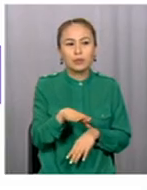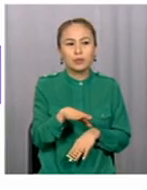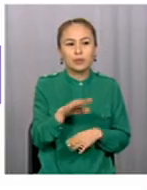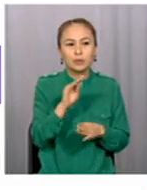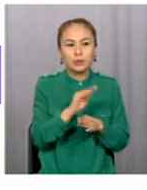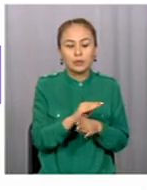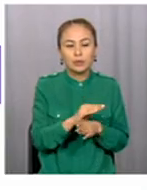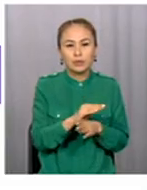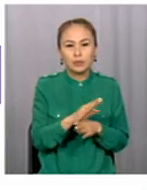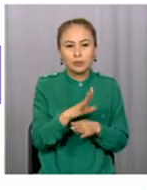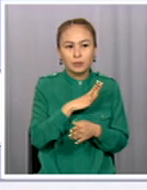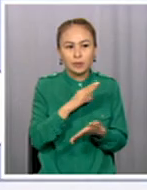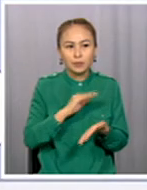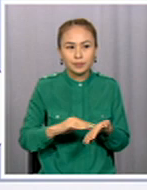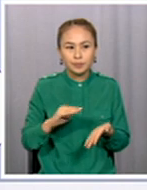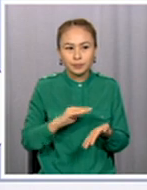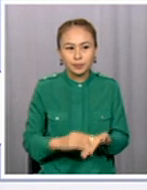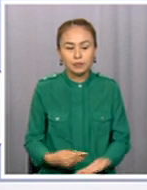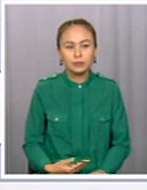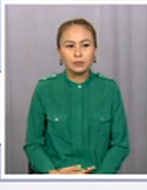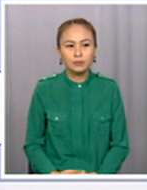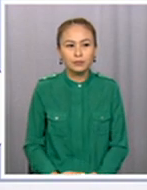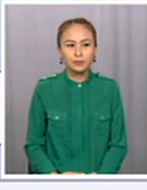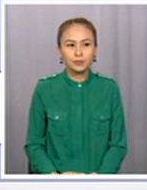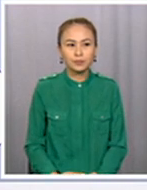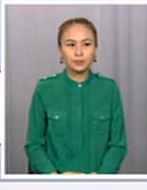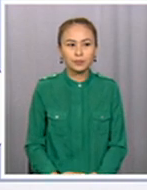терең қорымдарын жатқызамыз.